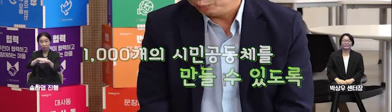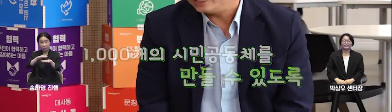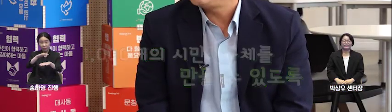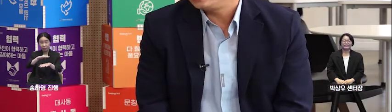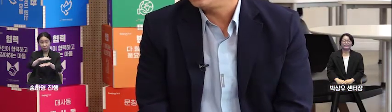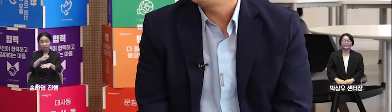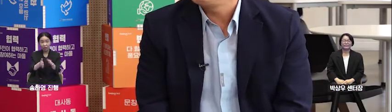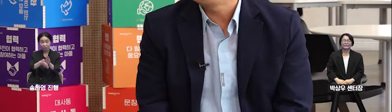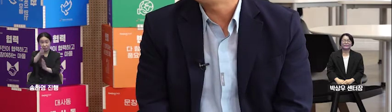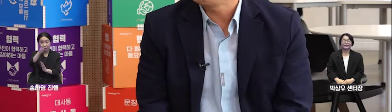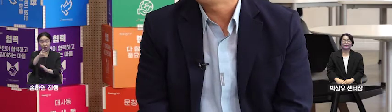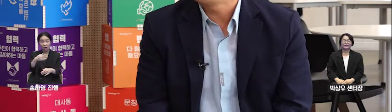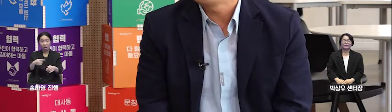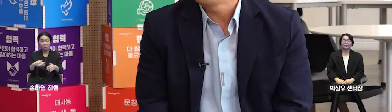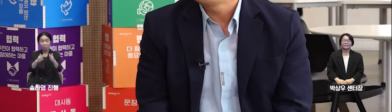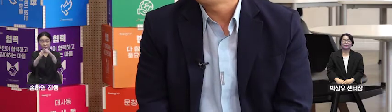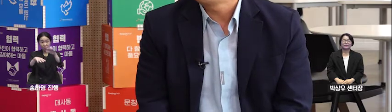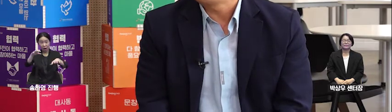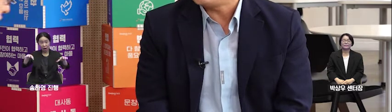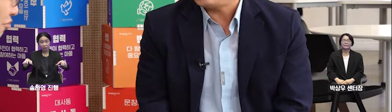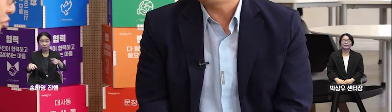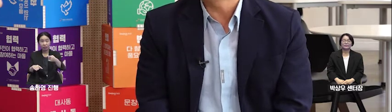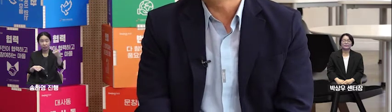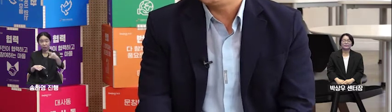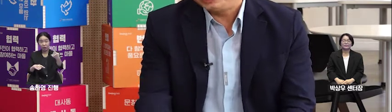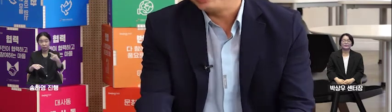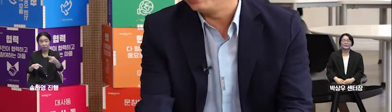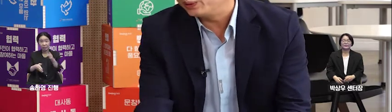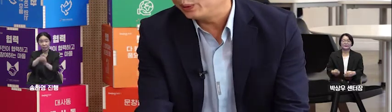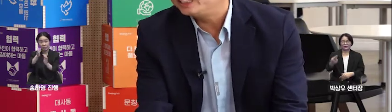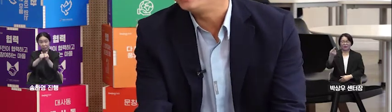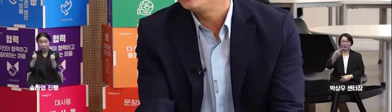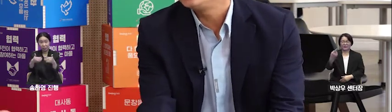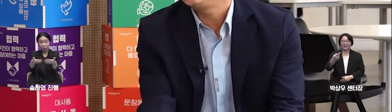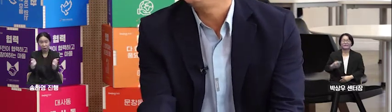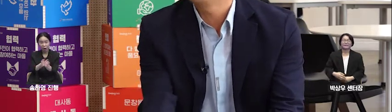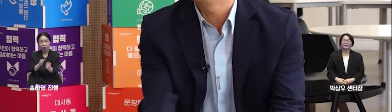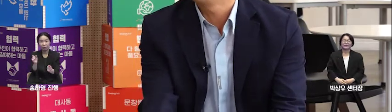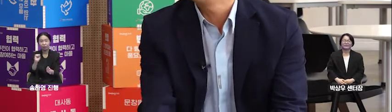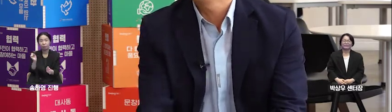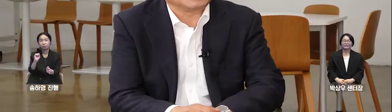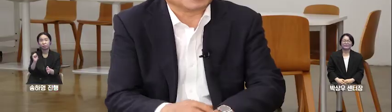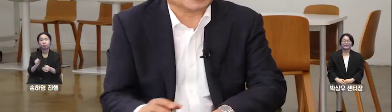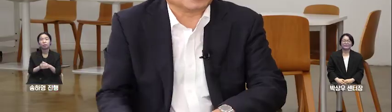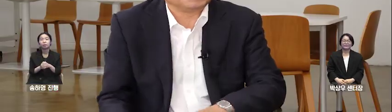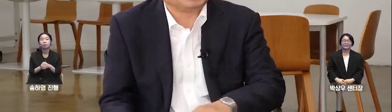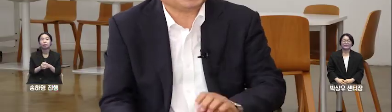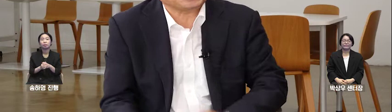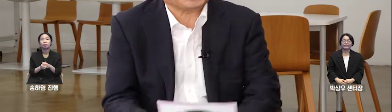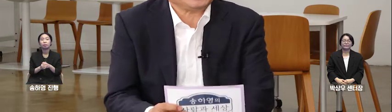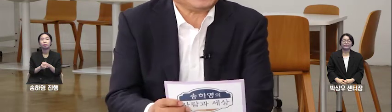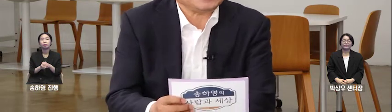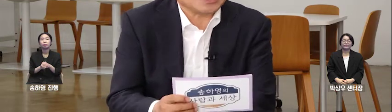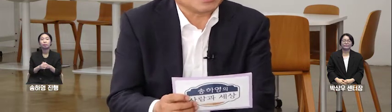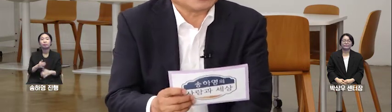일하고 있습니다. 1,000개의 마을. 예, 1,000개의 시민 공동체. 제가